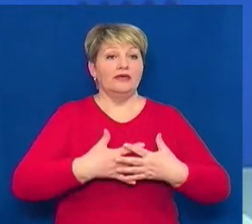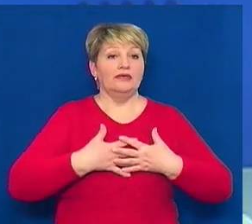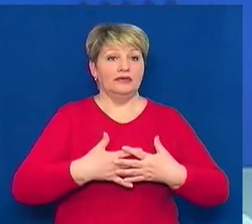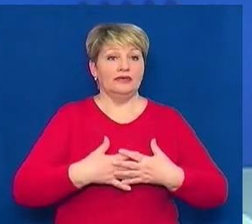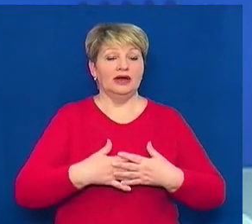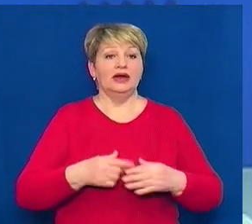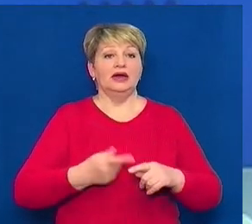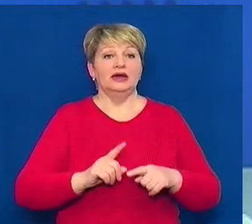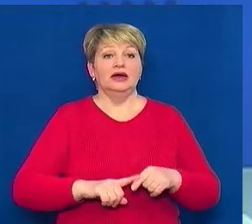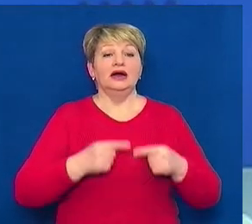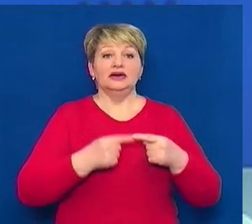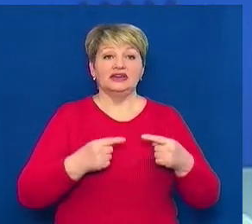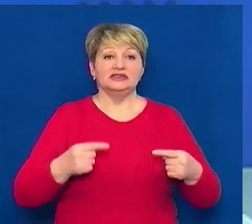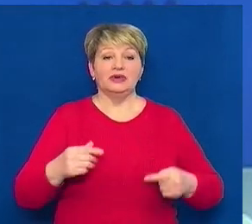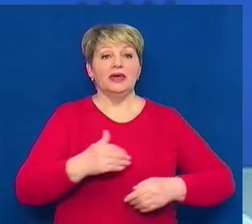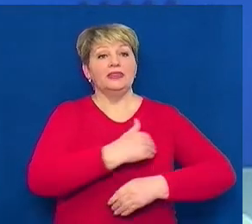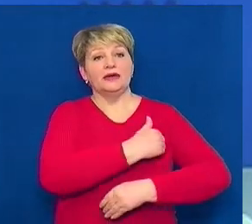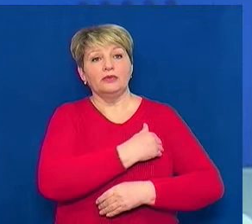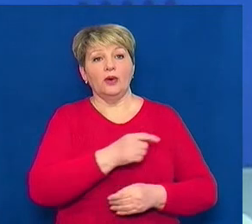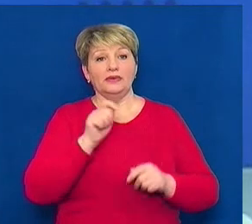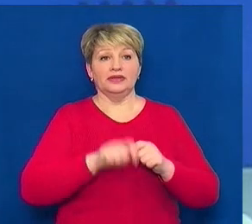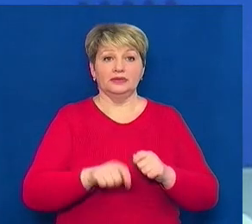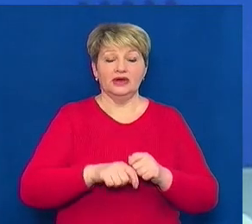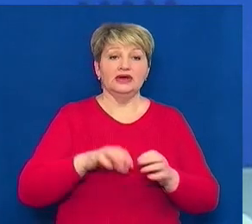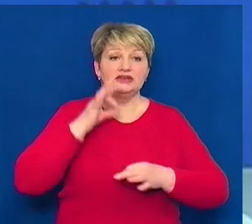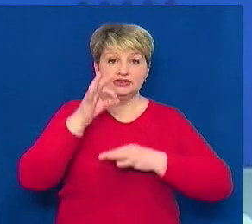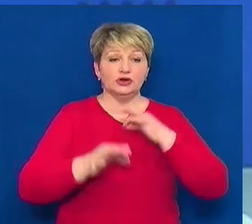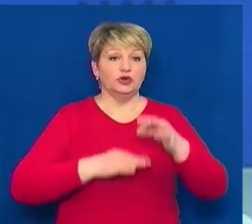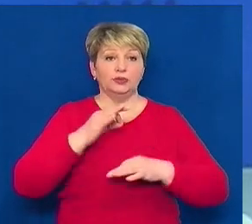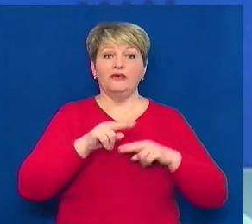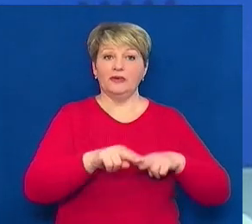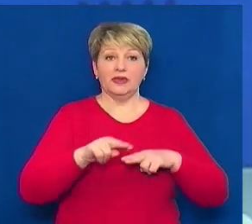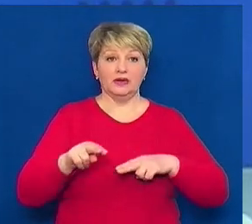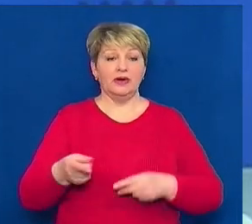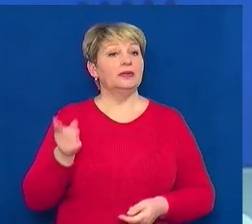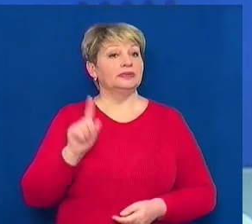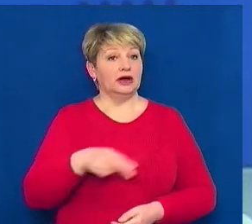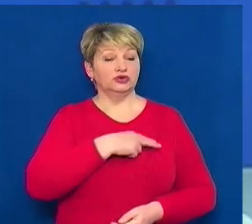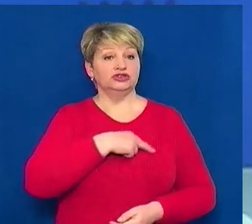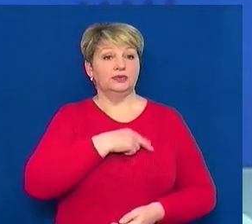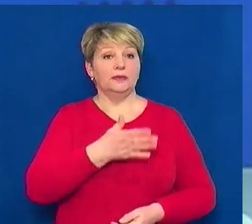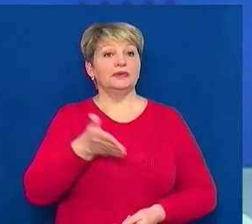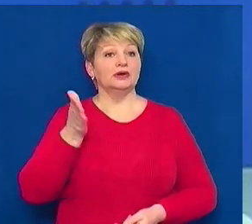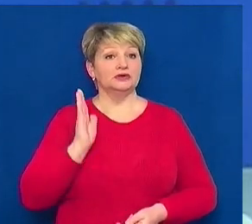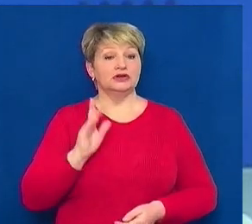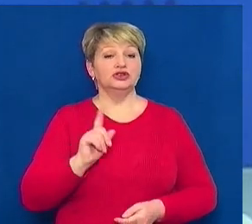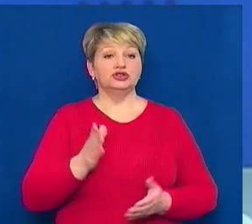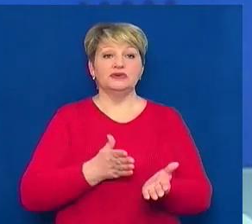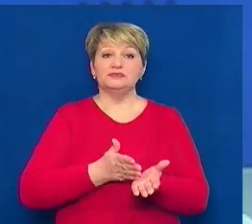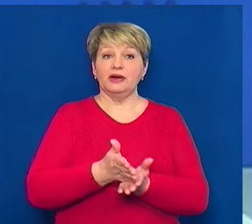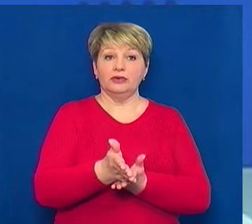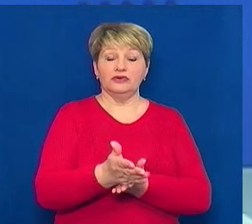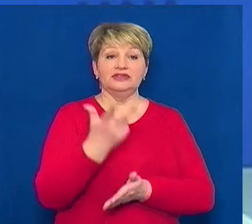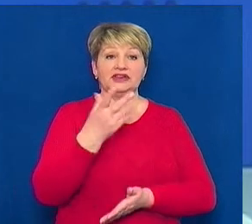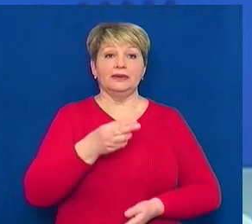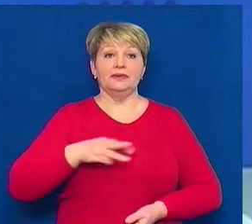рентгенами, безконтактними термометрами та моніторами цілодобового нагляду. Також депутати проголосували за те, щоб спрямувати